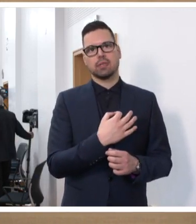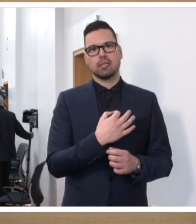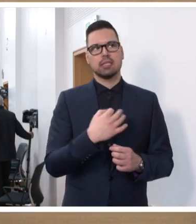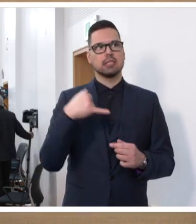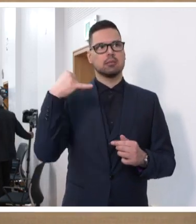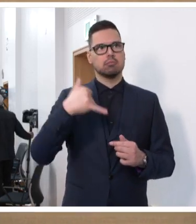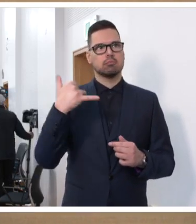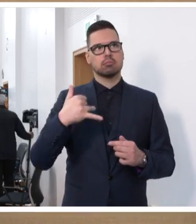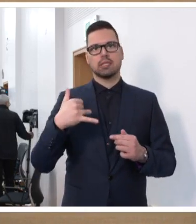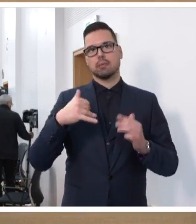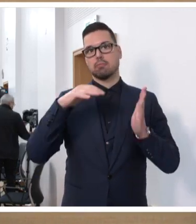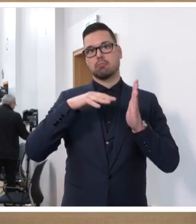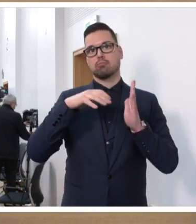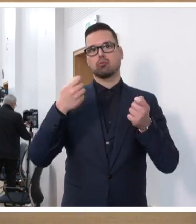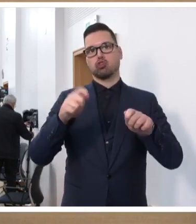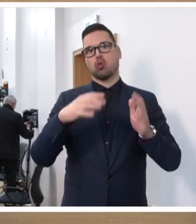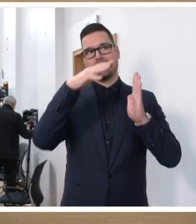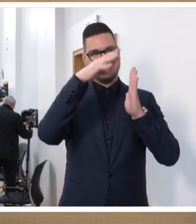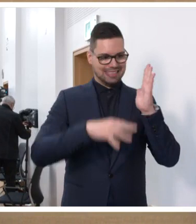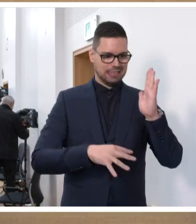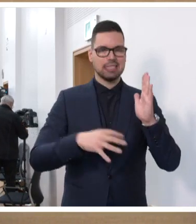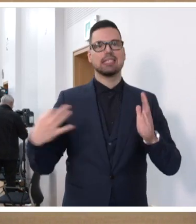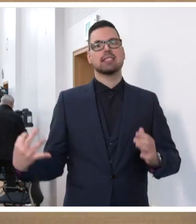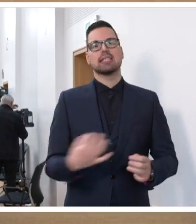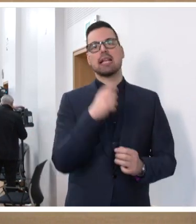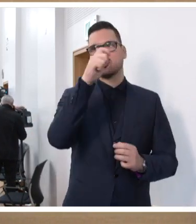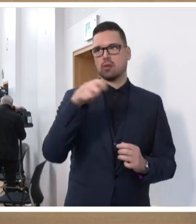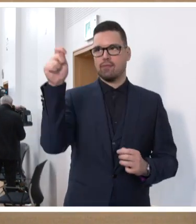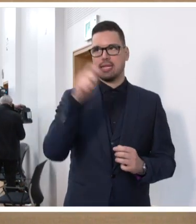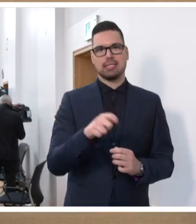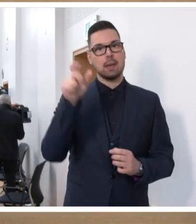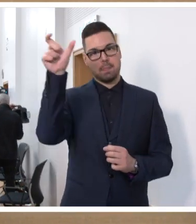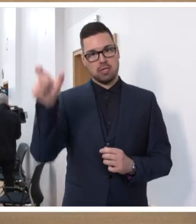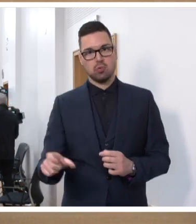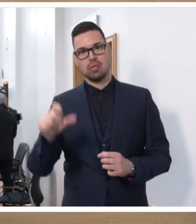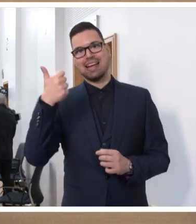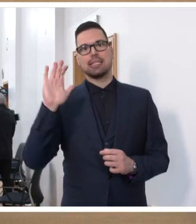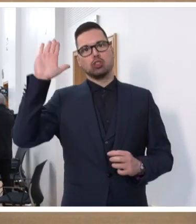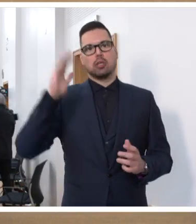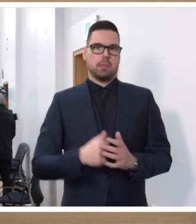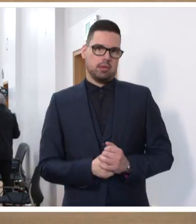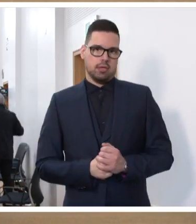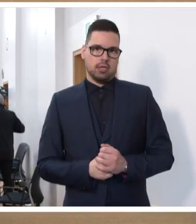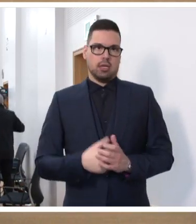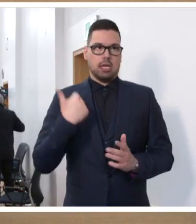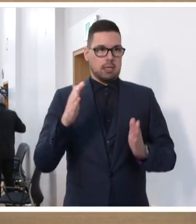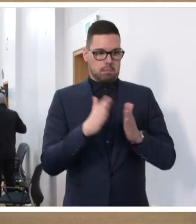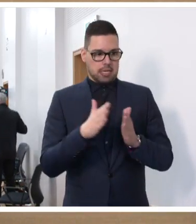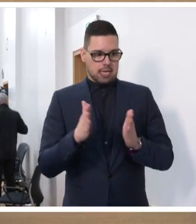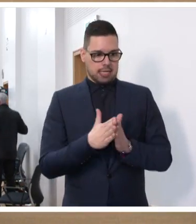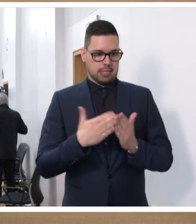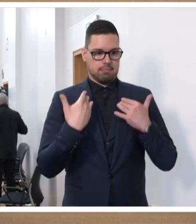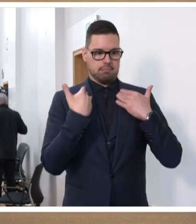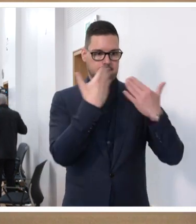bei geschlossenen Listen. Der saarländische Wähler hat bei der Landtagswahl eine einzige Stimme, die gibt er einer Partei oder Liste